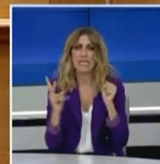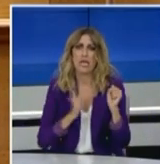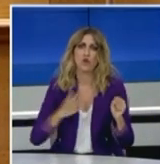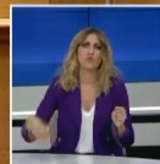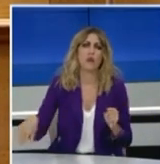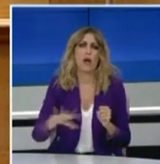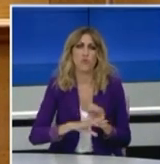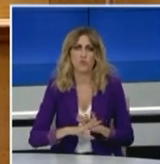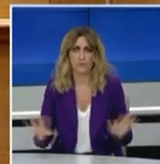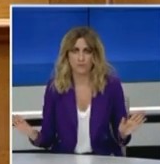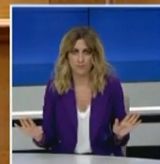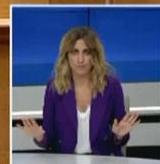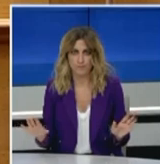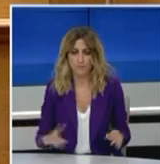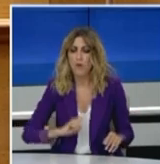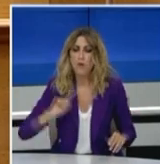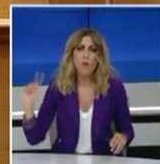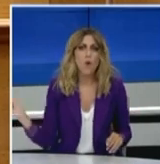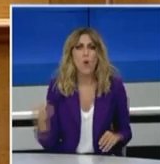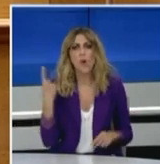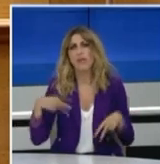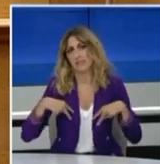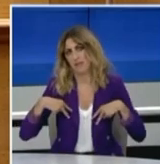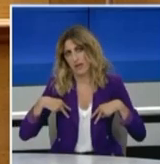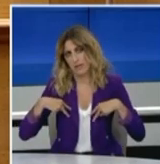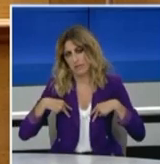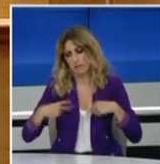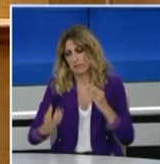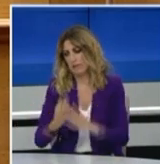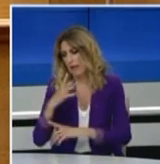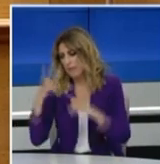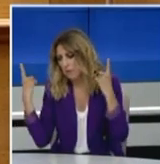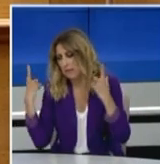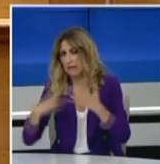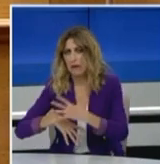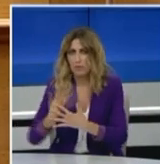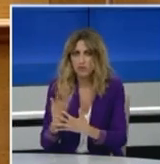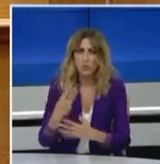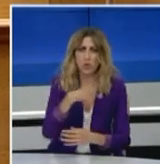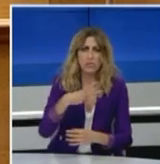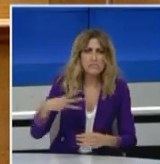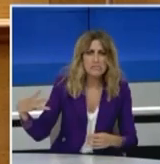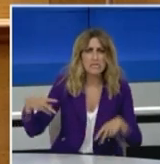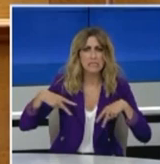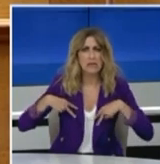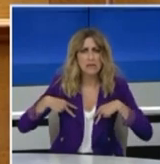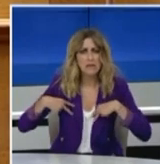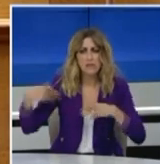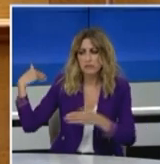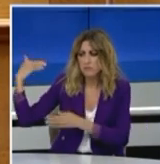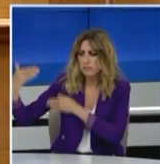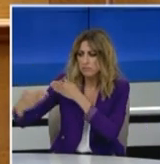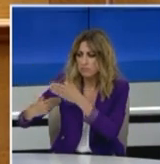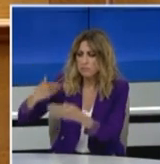σας προφανής. Όλες οι κυβερνήσεις Νέας Δημοκρατίας, ΠΑΣΟΚ, ΣΥΡΙΖΑ υπηρέτησαν με